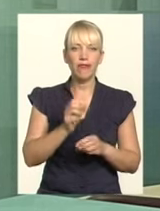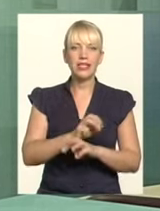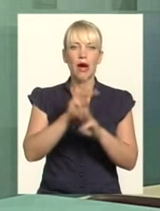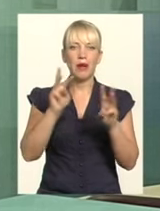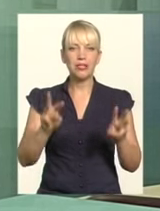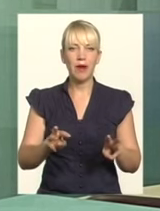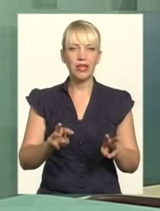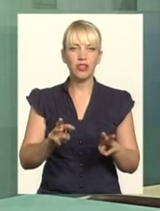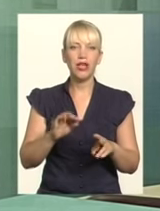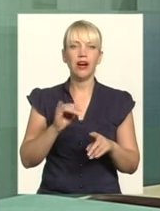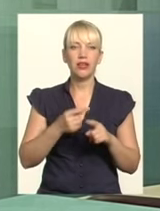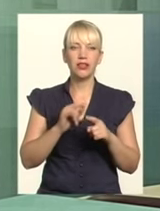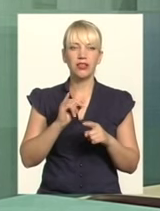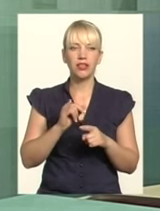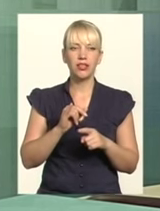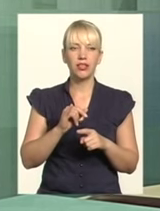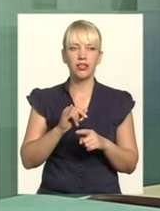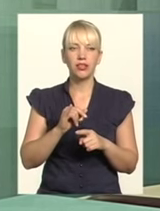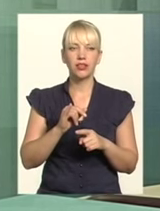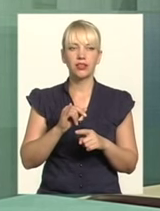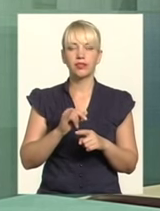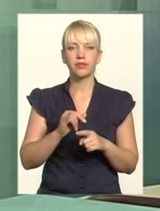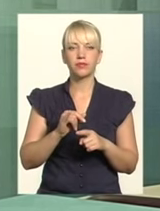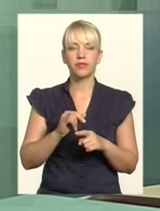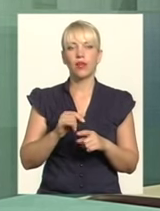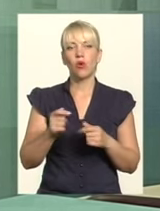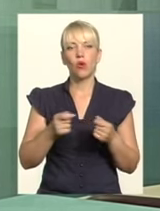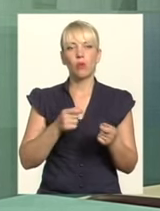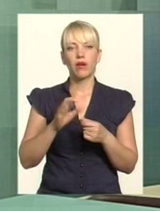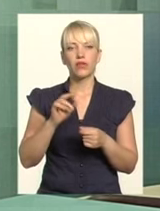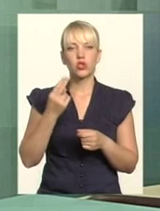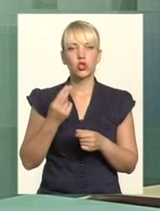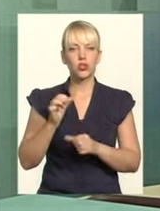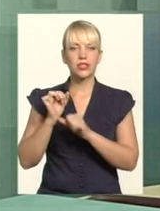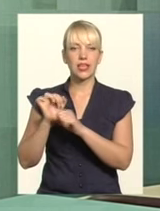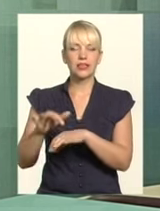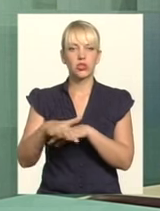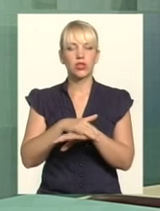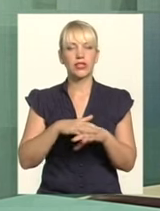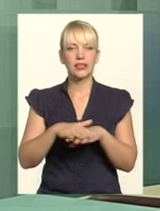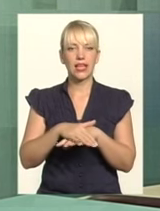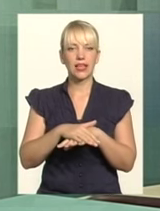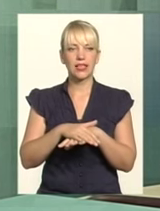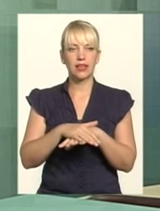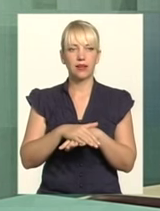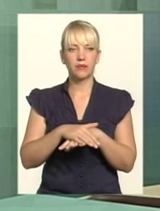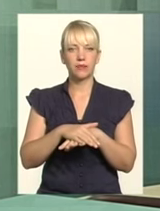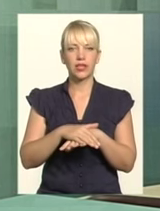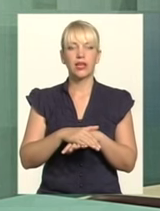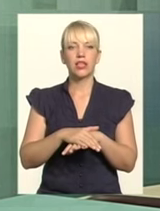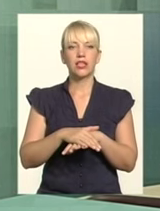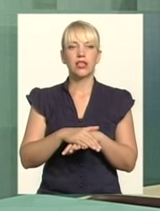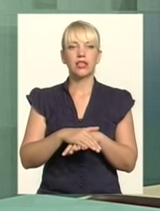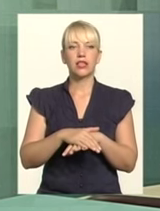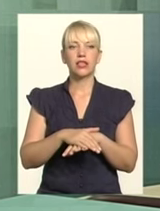забезпечення, значить, і тоді управління соцзахисту населення, ну, тоді з числа цих